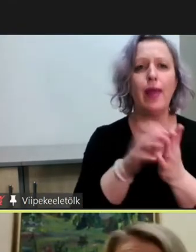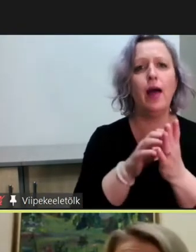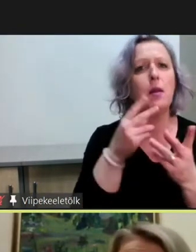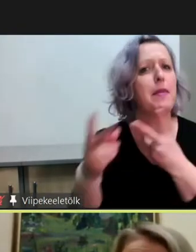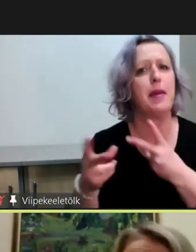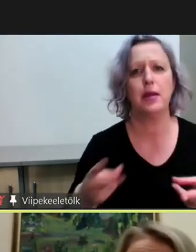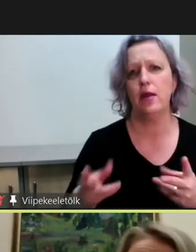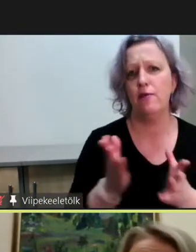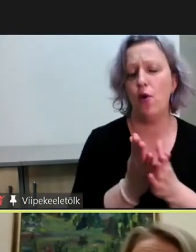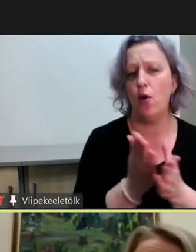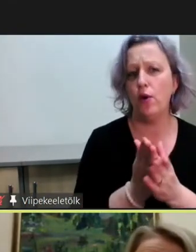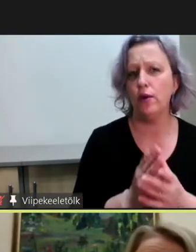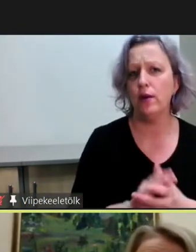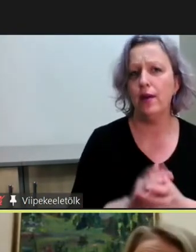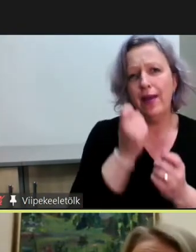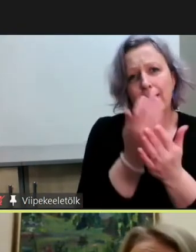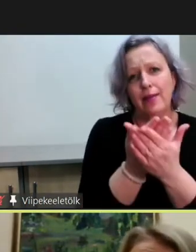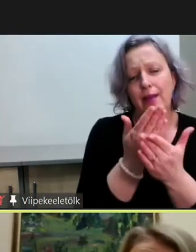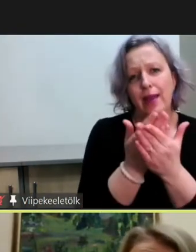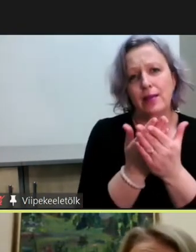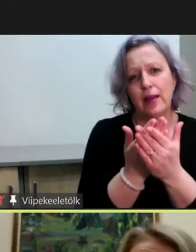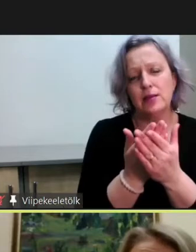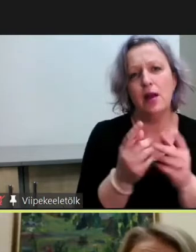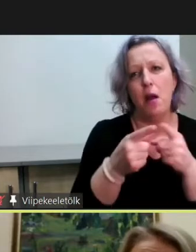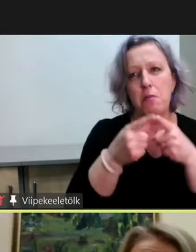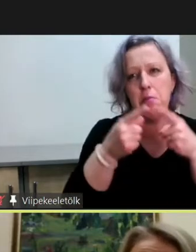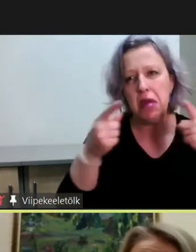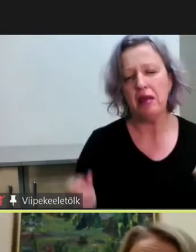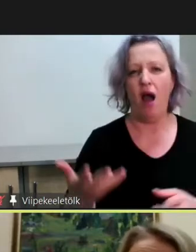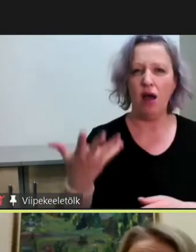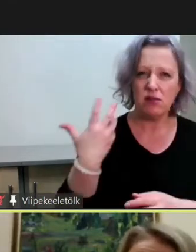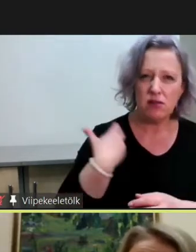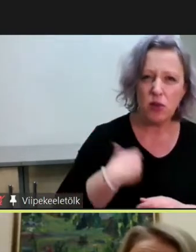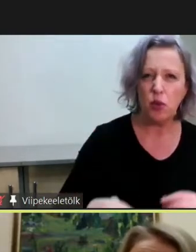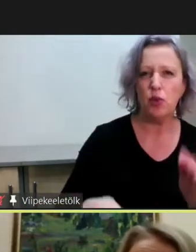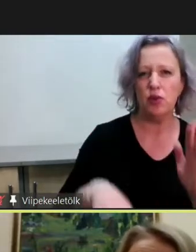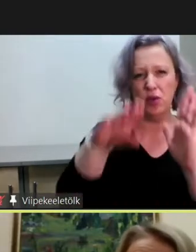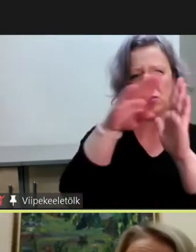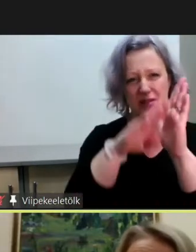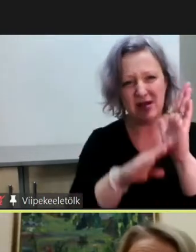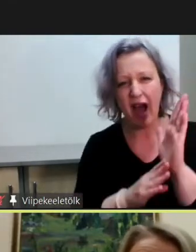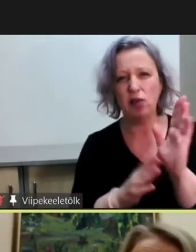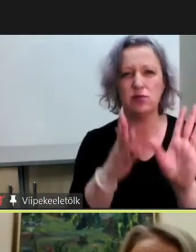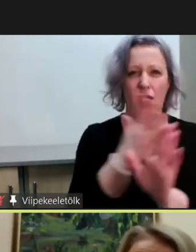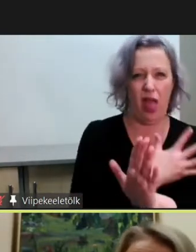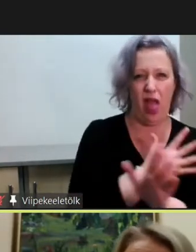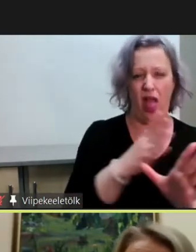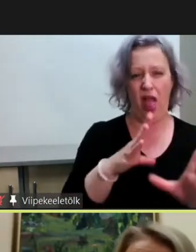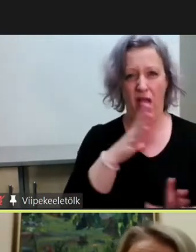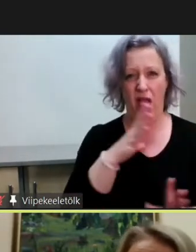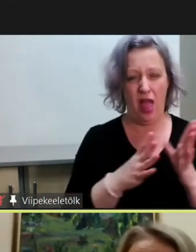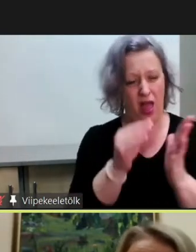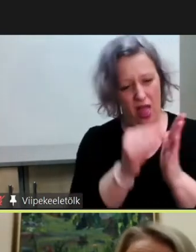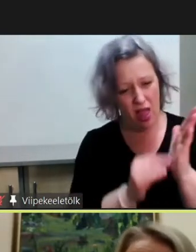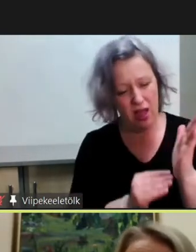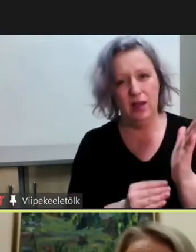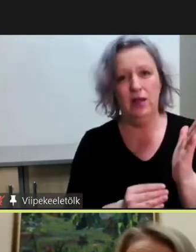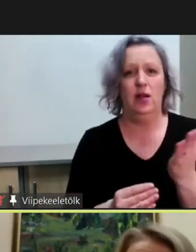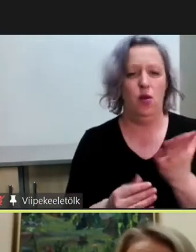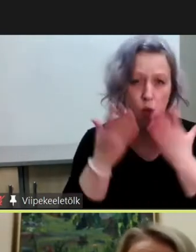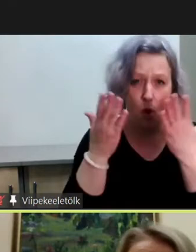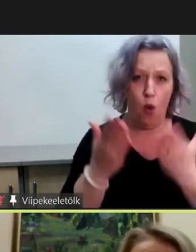see pikkade tüütute seaduseelnõude lugemist ja sinna siis muudatusettepanekute